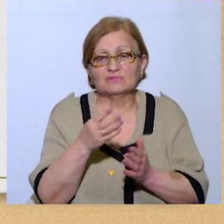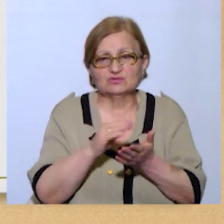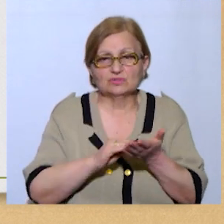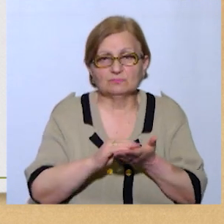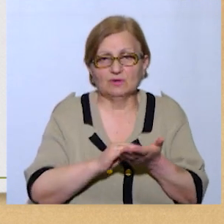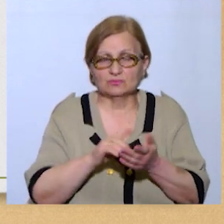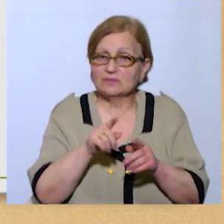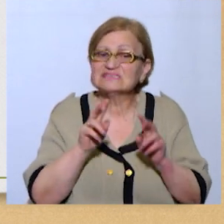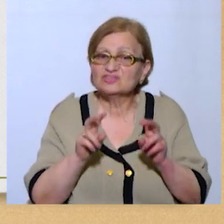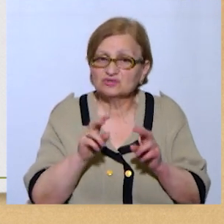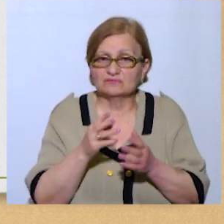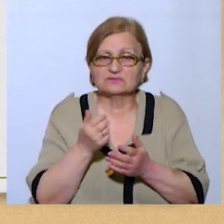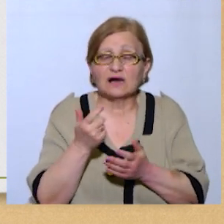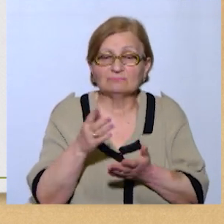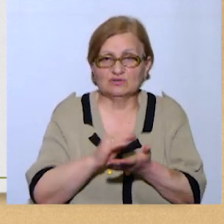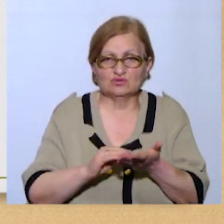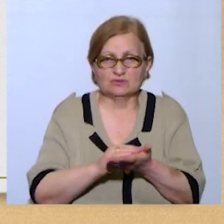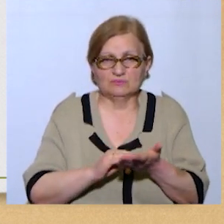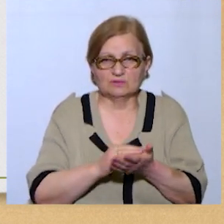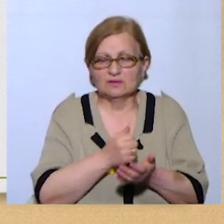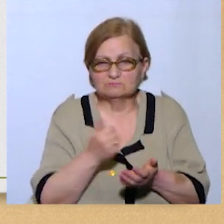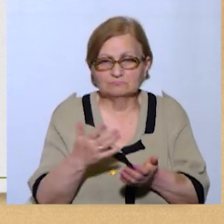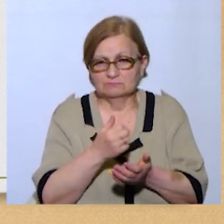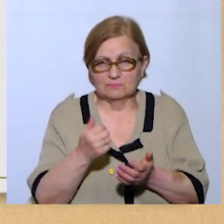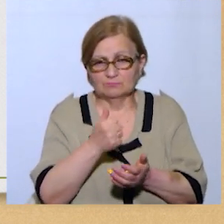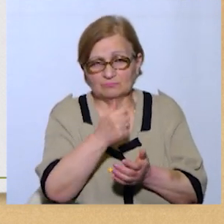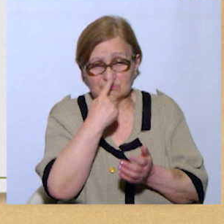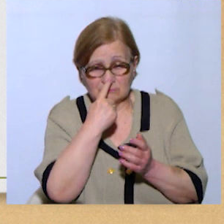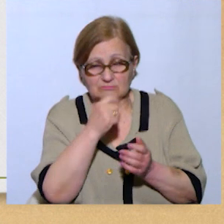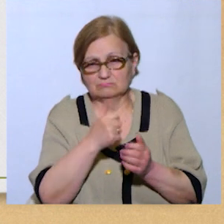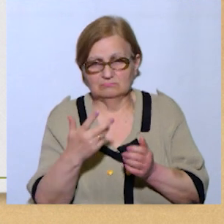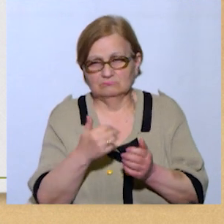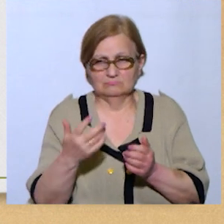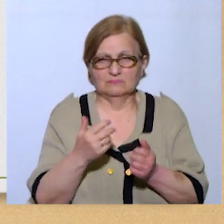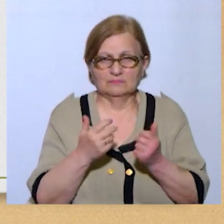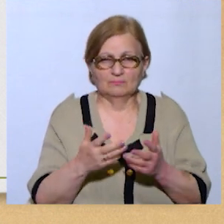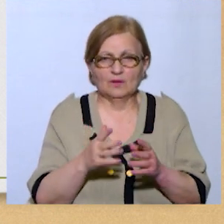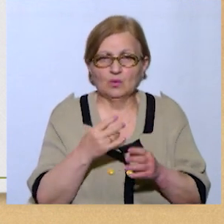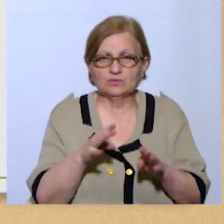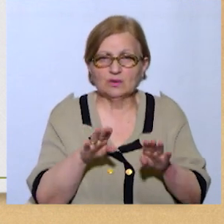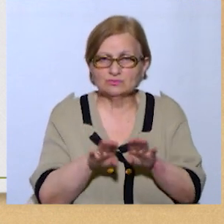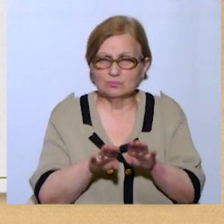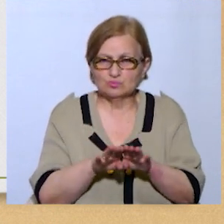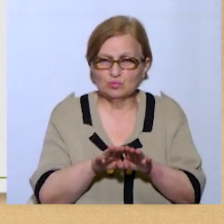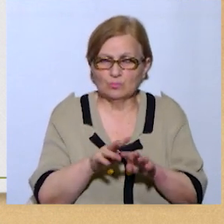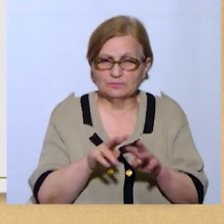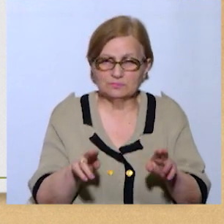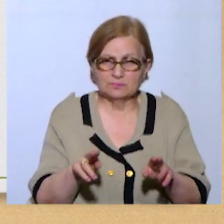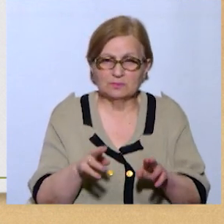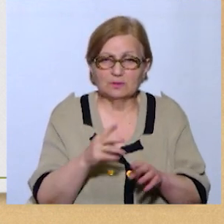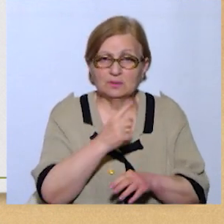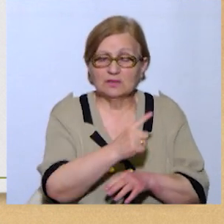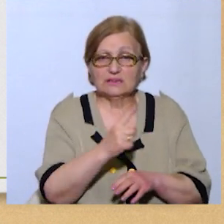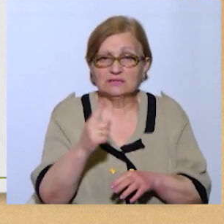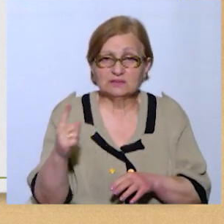ამ მონაცემებში სიხშირეთა ჯამი, აუცილებლად მონაცემების უნდა იყოს მოცულობის ტოლი. ხოლო თითოეული